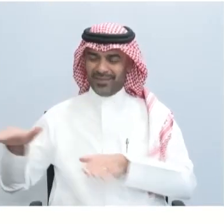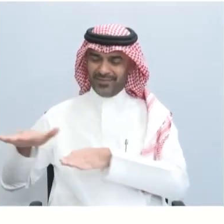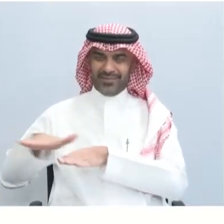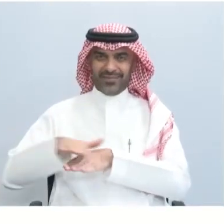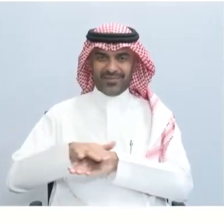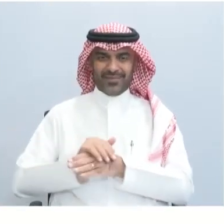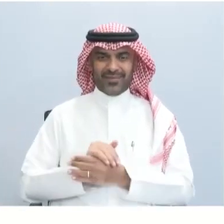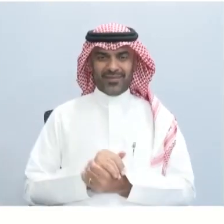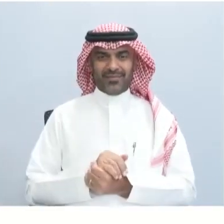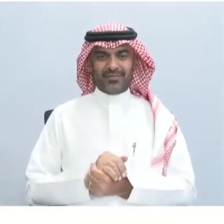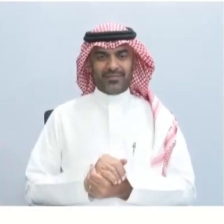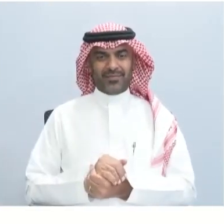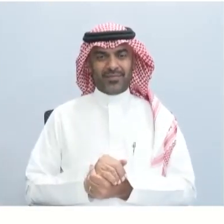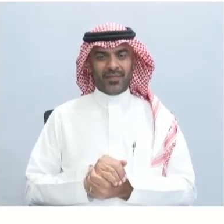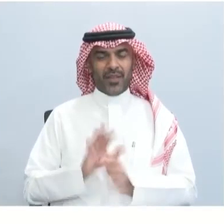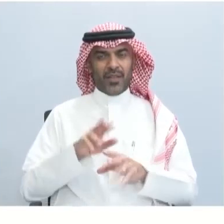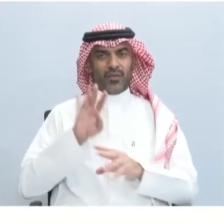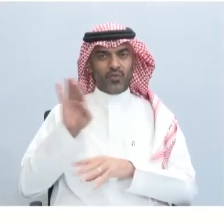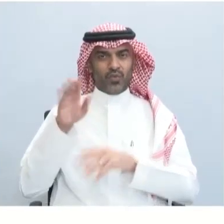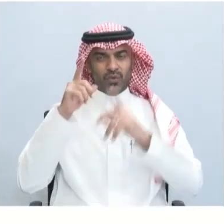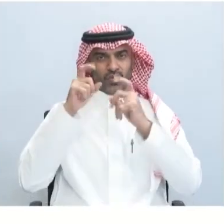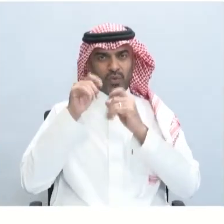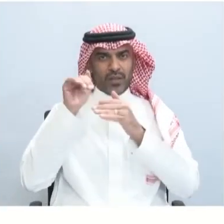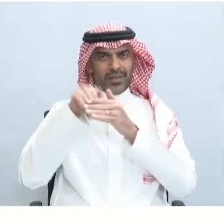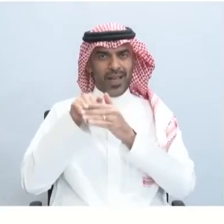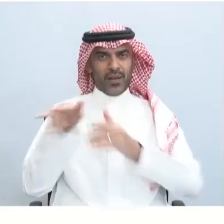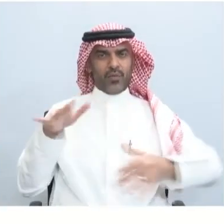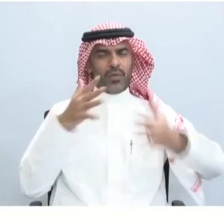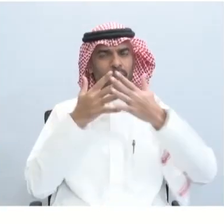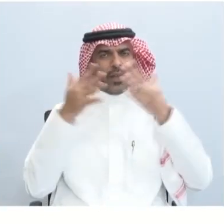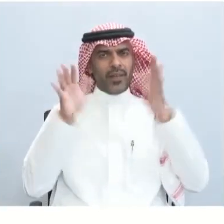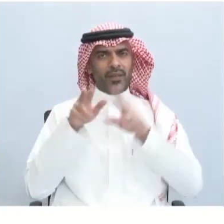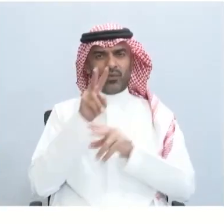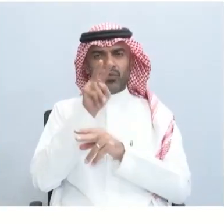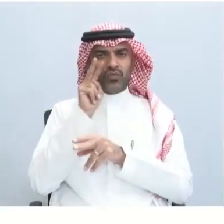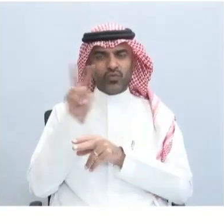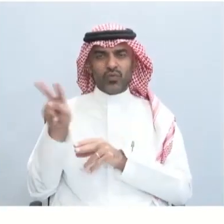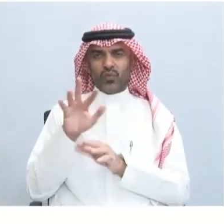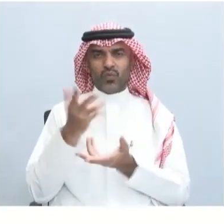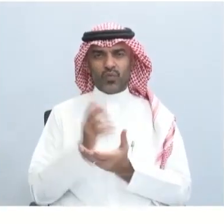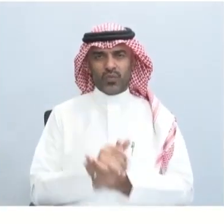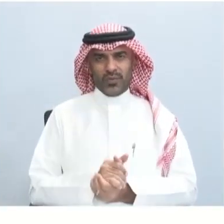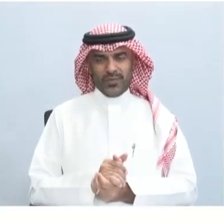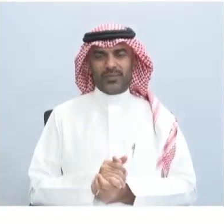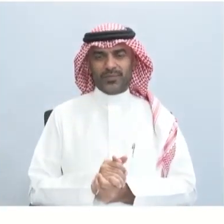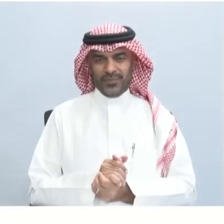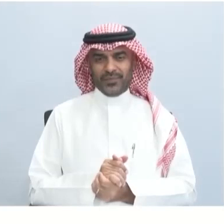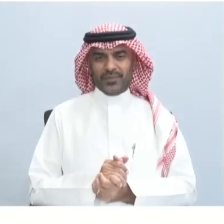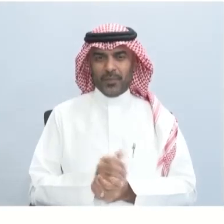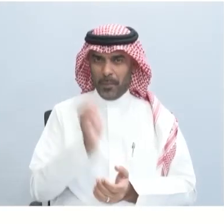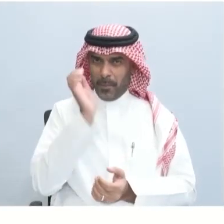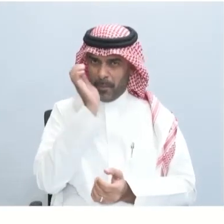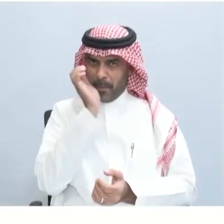لنسترجع سويا ماذا نشاهد في هذه الصوره هناك اشياء كثيره في هذه الصوره نعم